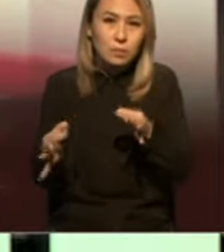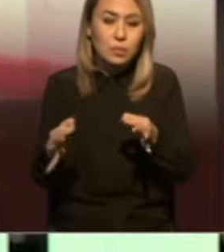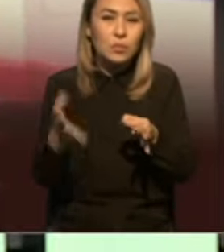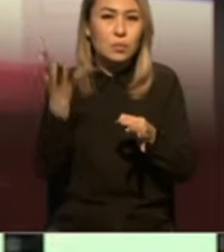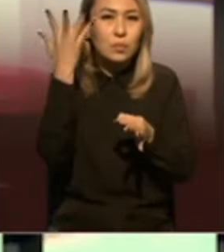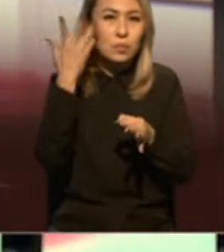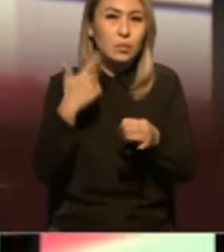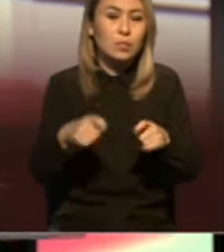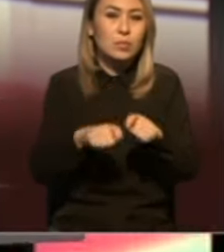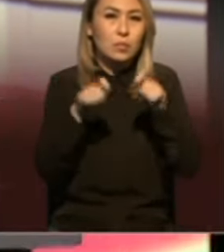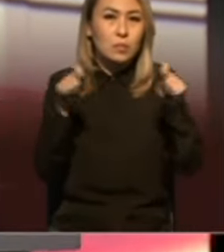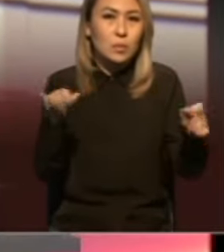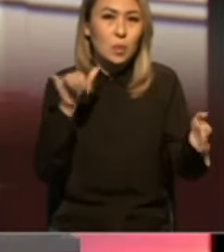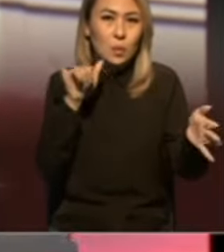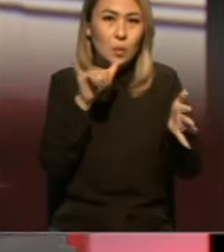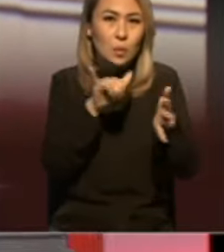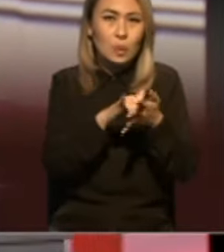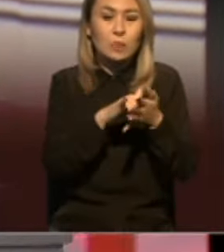орналасқан